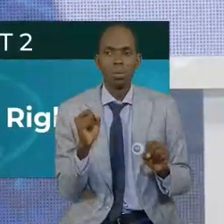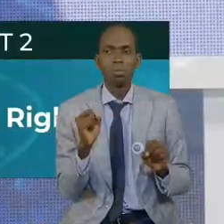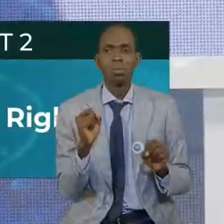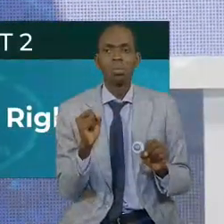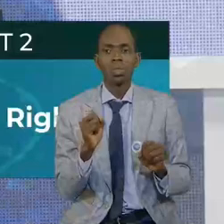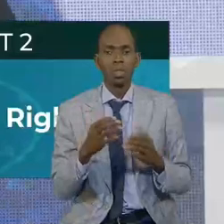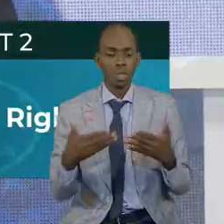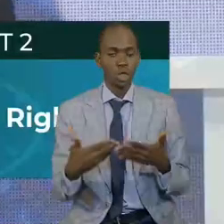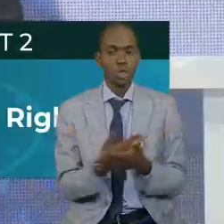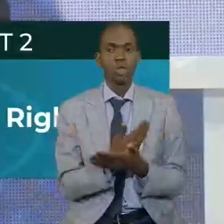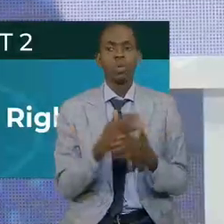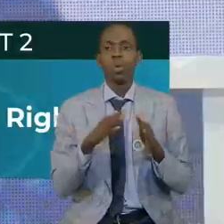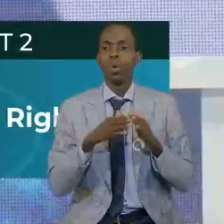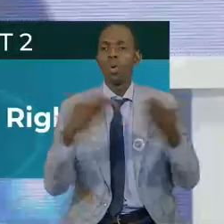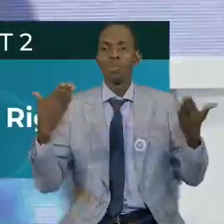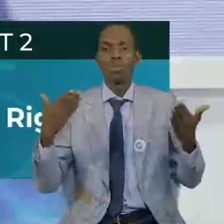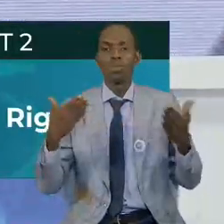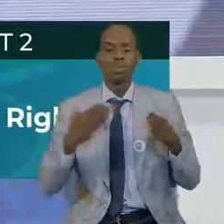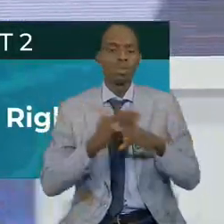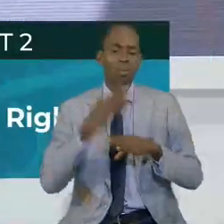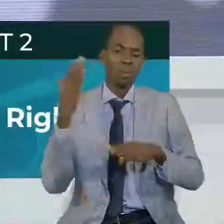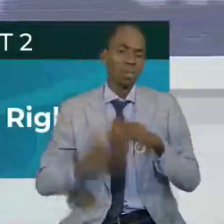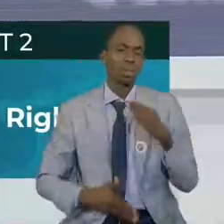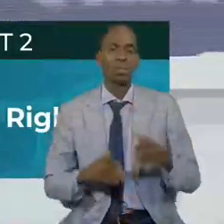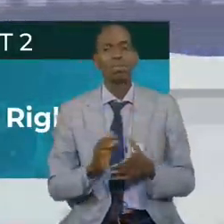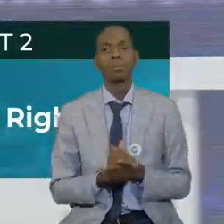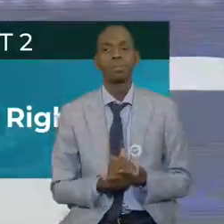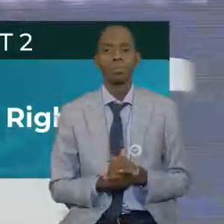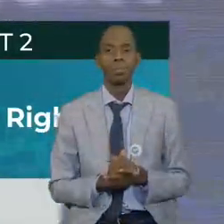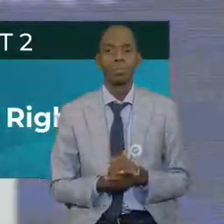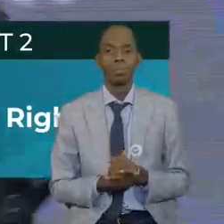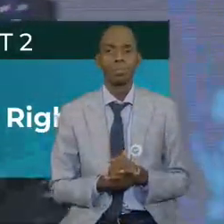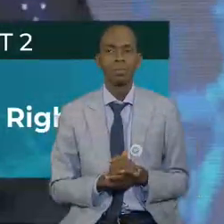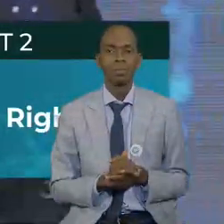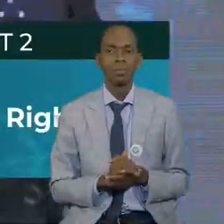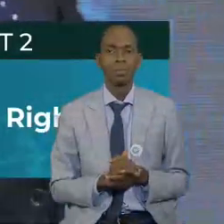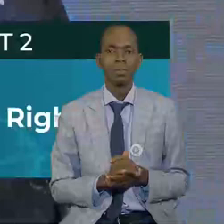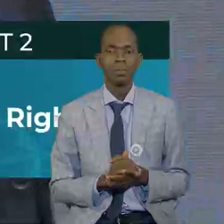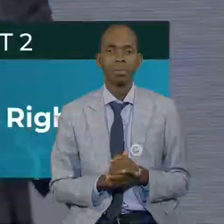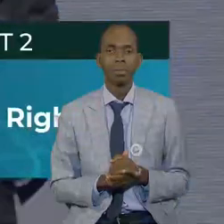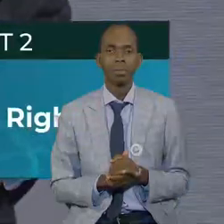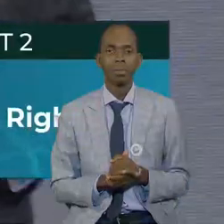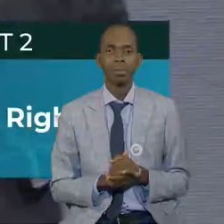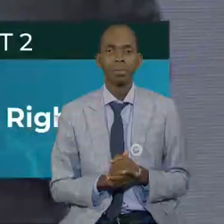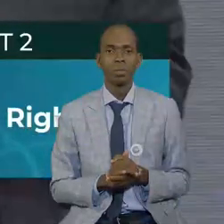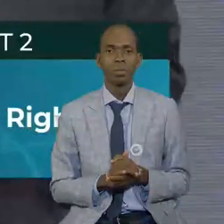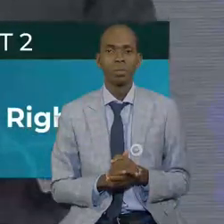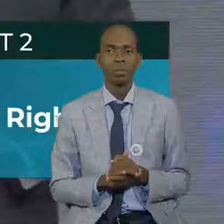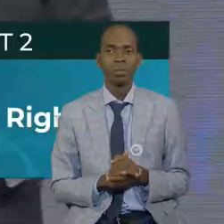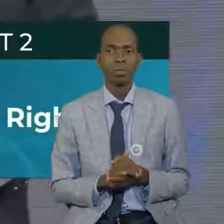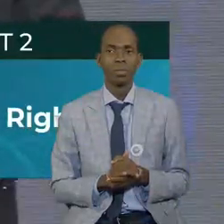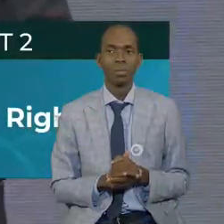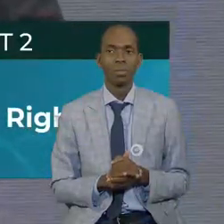open, total. Ça veut dire embrasser pleinement les droits, la rédemption, les droits